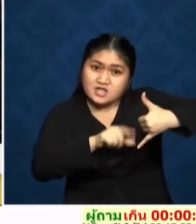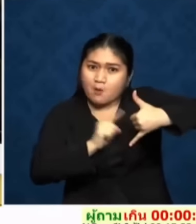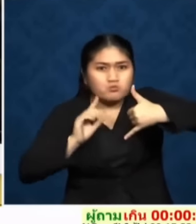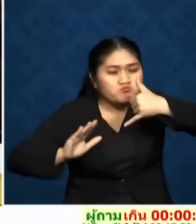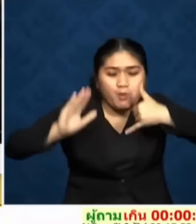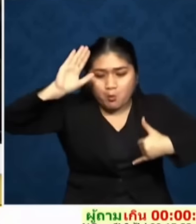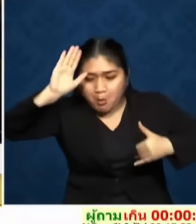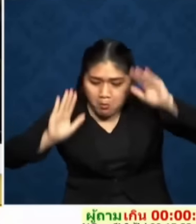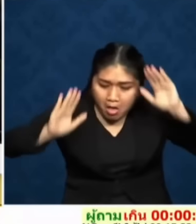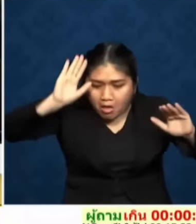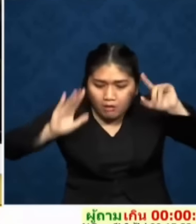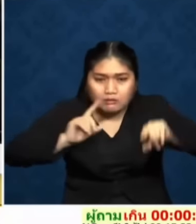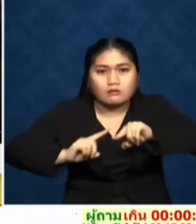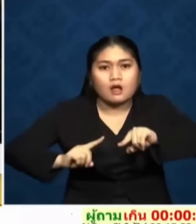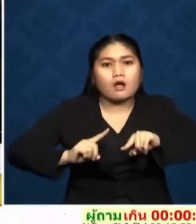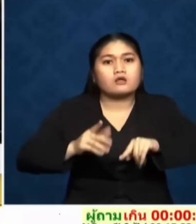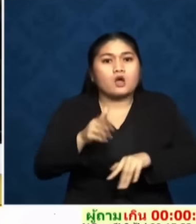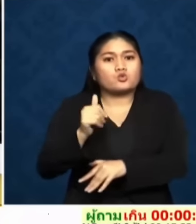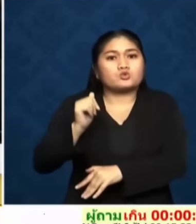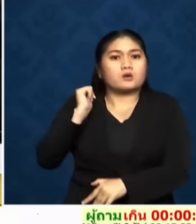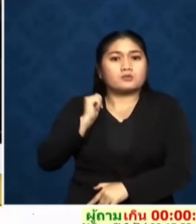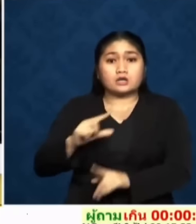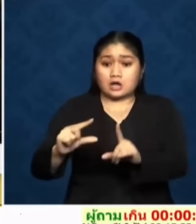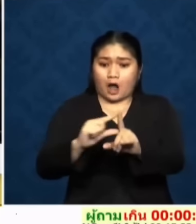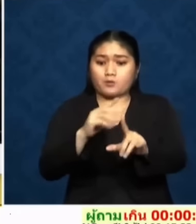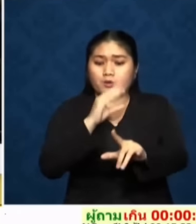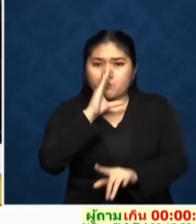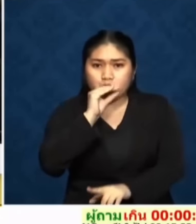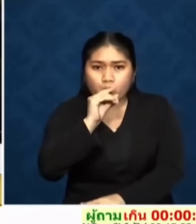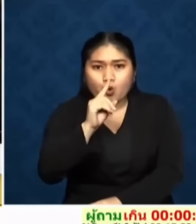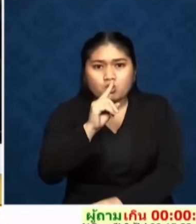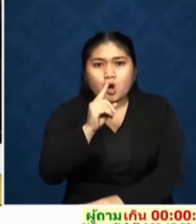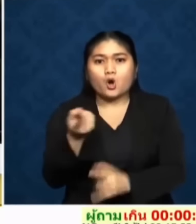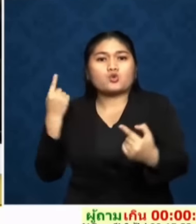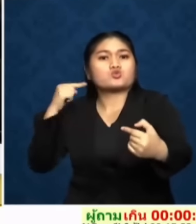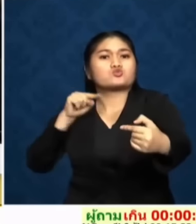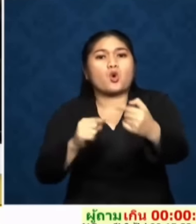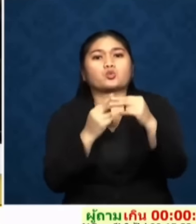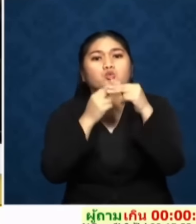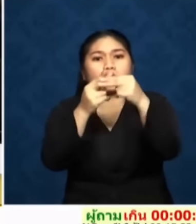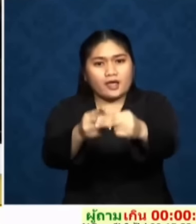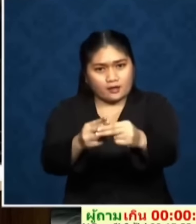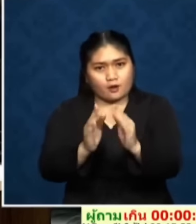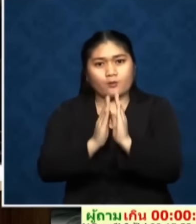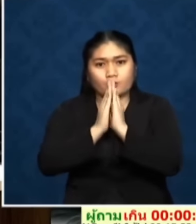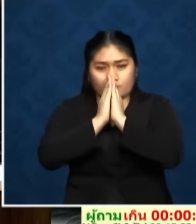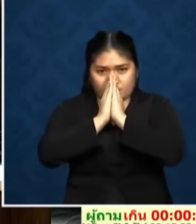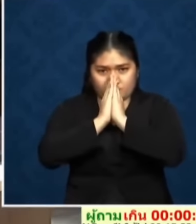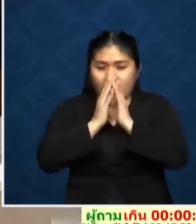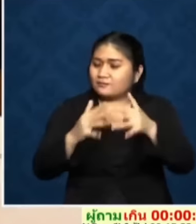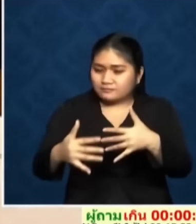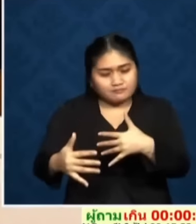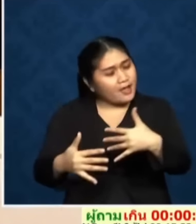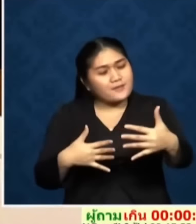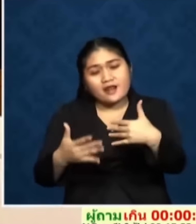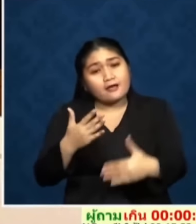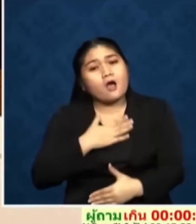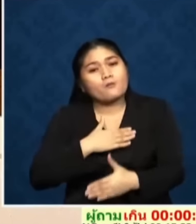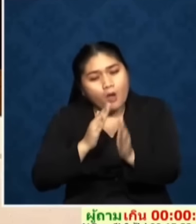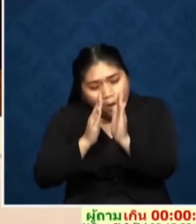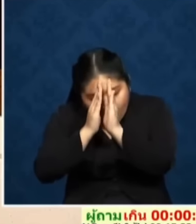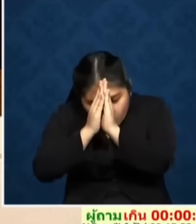ขึ้นยกมือลงไอ้คำท่านไอ้คำนั้นที่ท่านพูดมันก็จะสะท้อนเข้าตัวท่านเองนะครับขอบพระคุณครับ ไม่เป็นไรครับท่านประธานเดชบุญชา